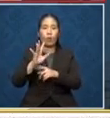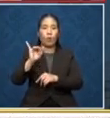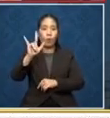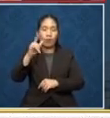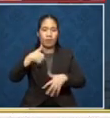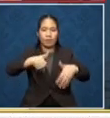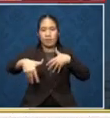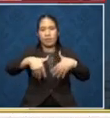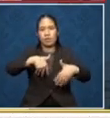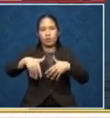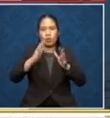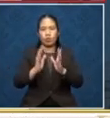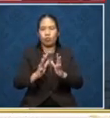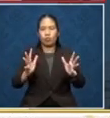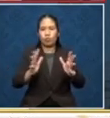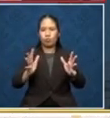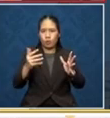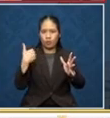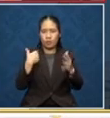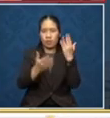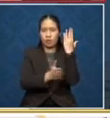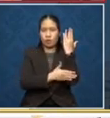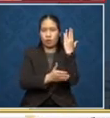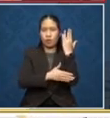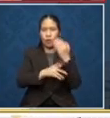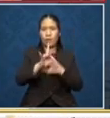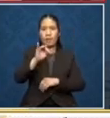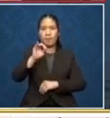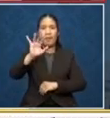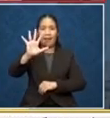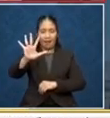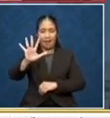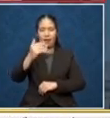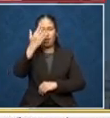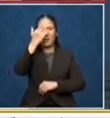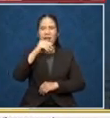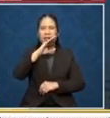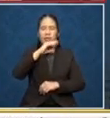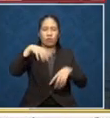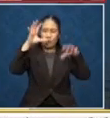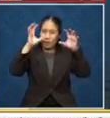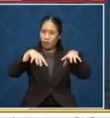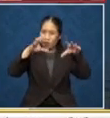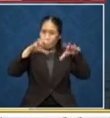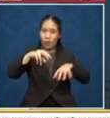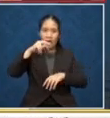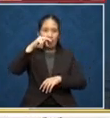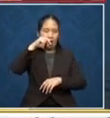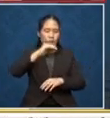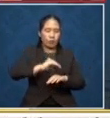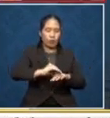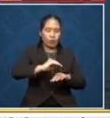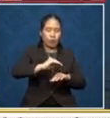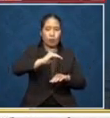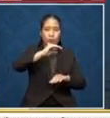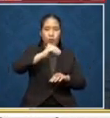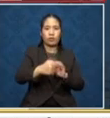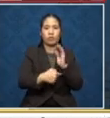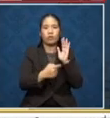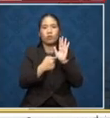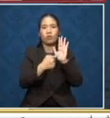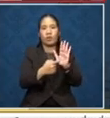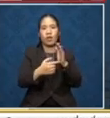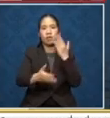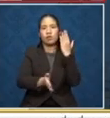จำนวนมากถึง 85ซอยเวลาฝนตกมักเจอปัญหาน้ำท่วมขังเป็นประจำเช่นซอย 35ซอย